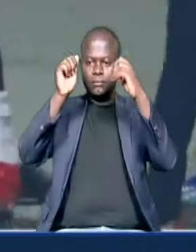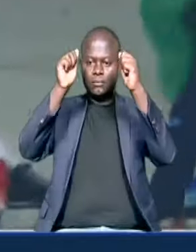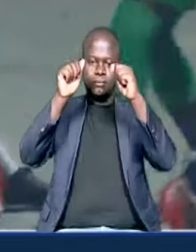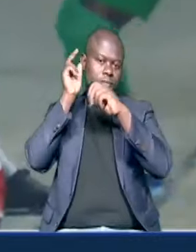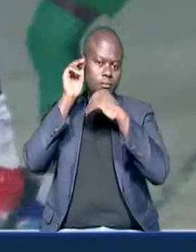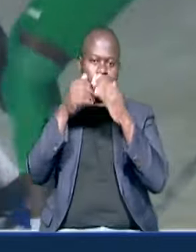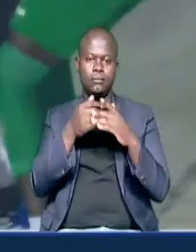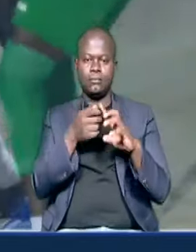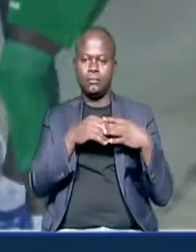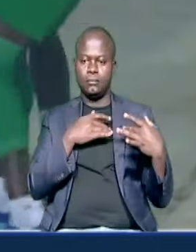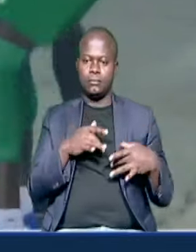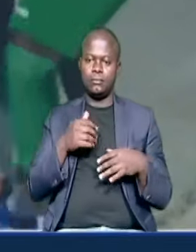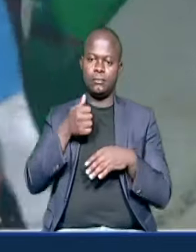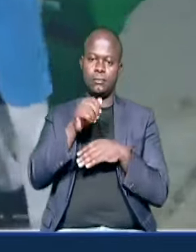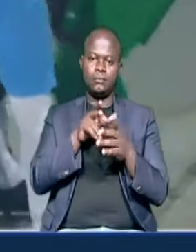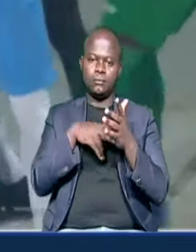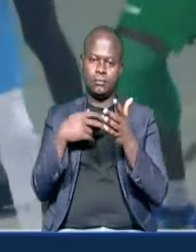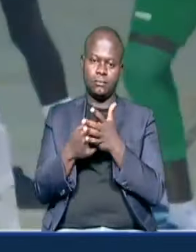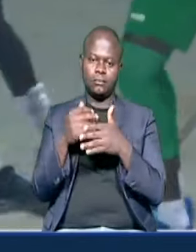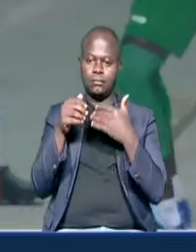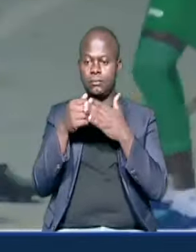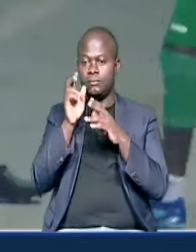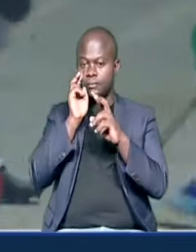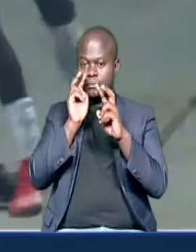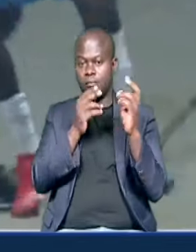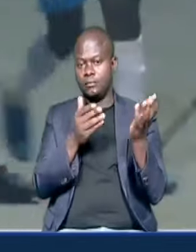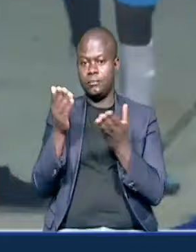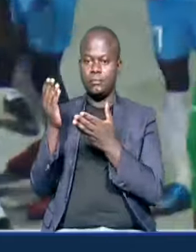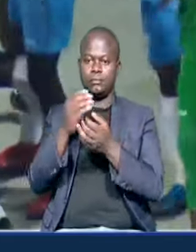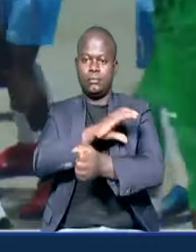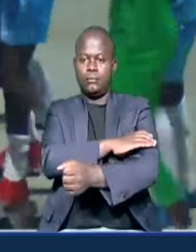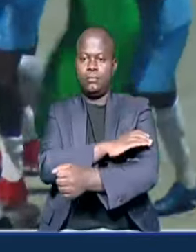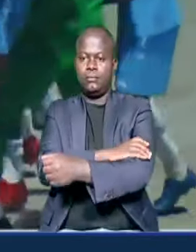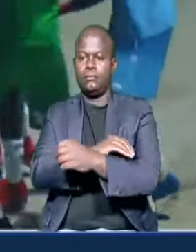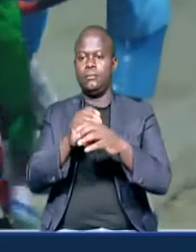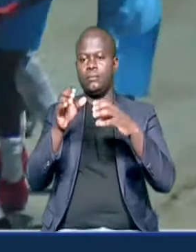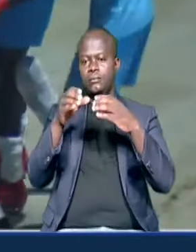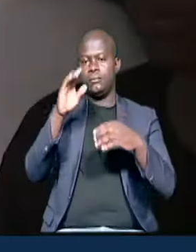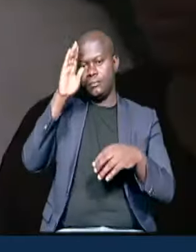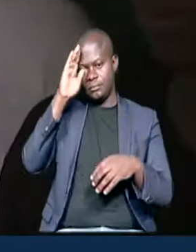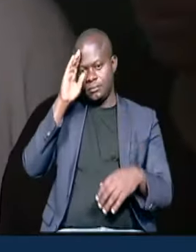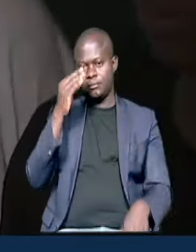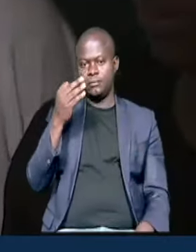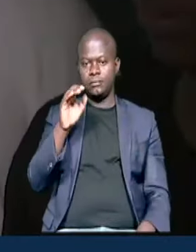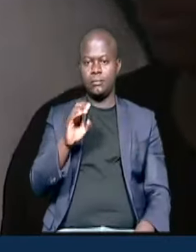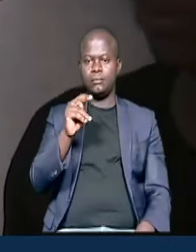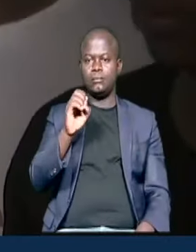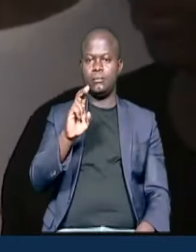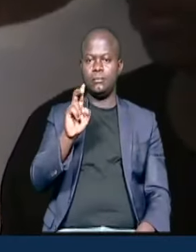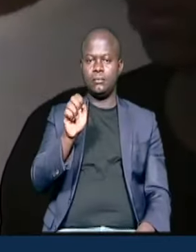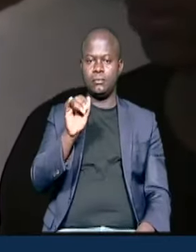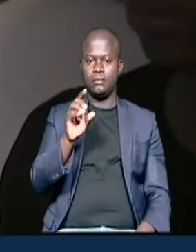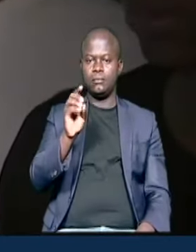numve imbamutima zabo nyuma yo gutsindwa uyu mukino, reka mbanze nakire kapiteni w'ikipe ya Police Football Club akaba ari inshuti Dominique